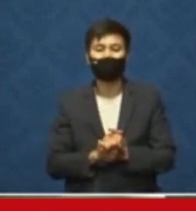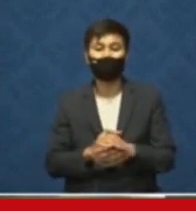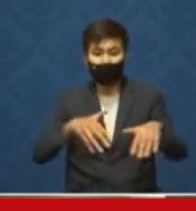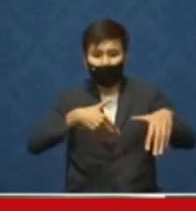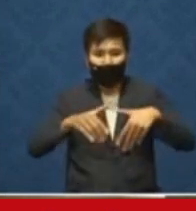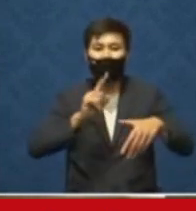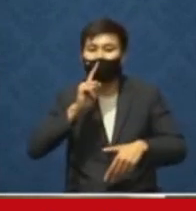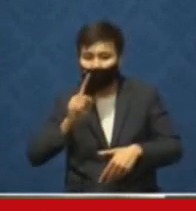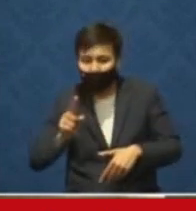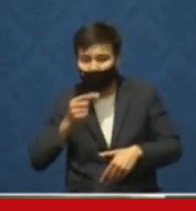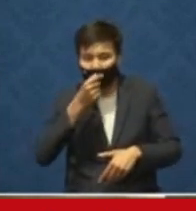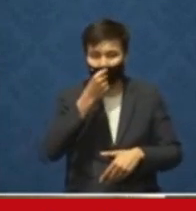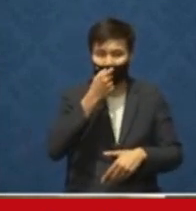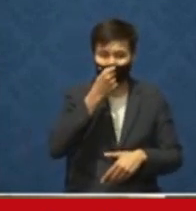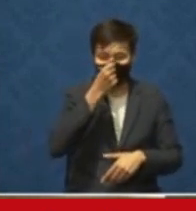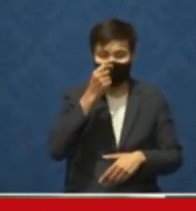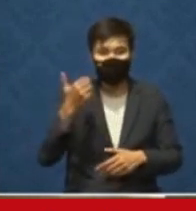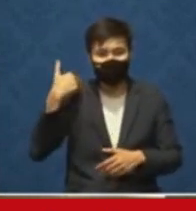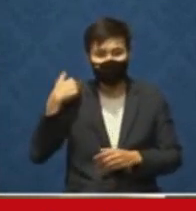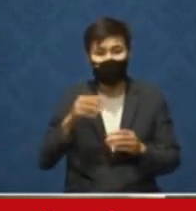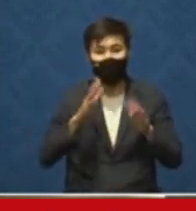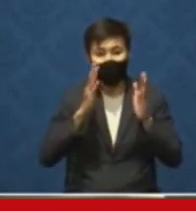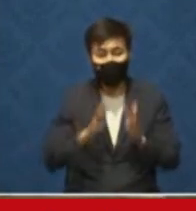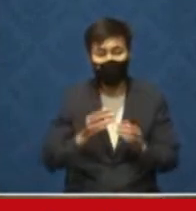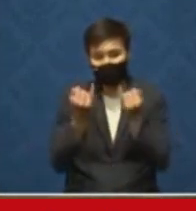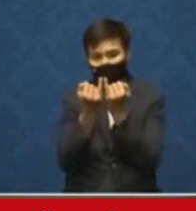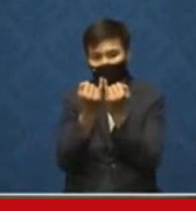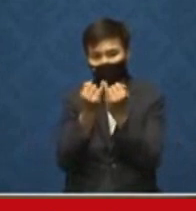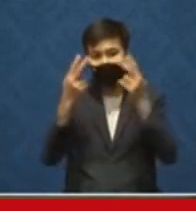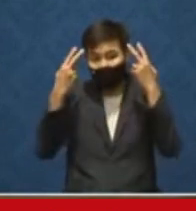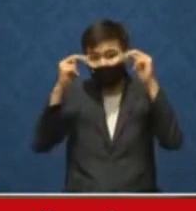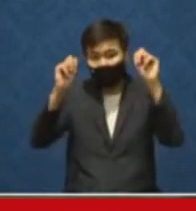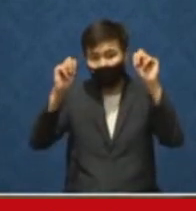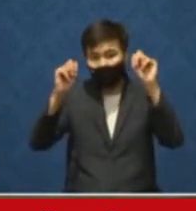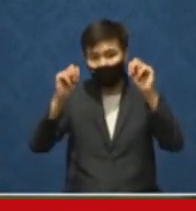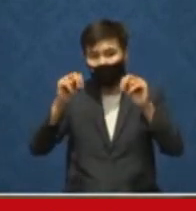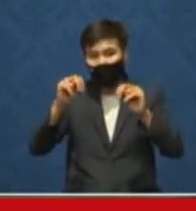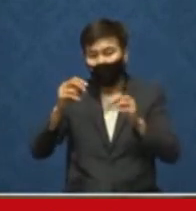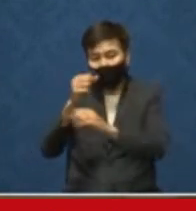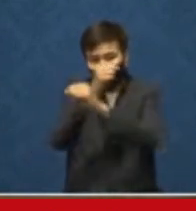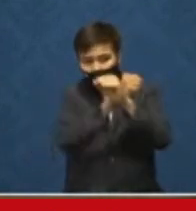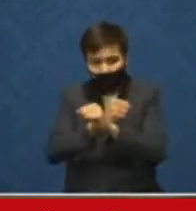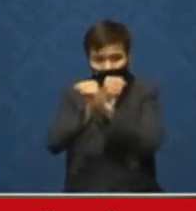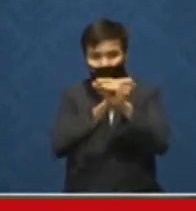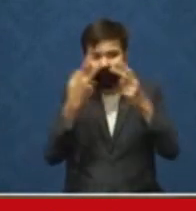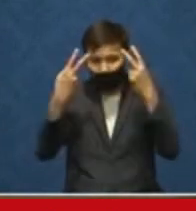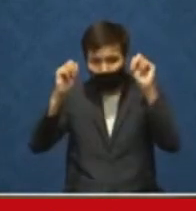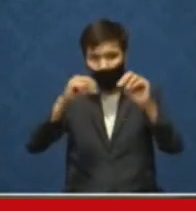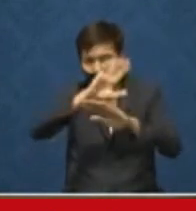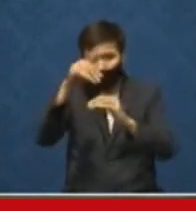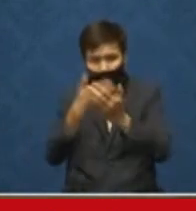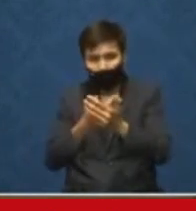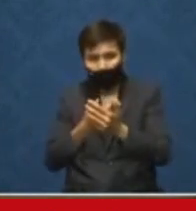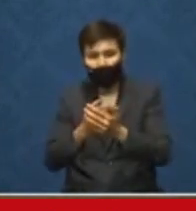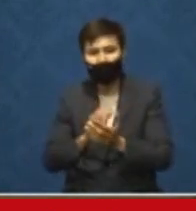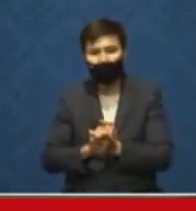ก็เพราะคนในมหาวิทยาลัยร้องมาเสือชาวบ้านนั่นแหละร้องมามีก็บอกว่ามีคนนึงขึ้น